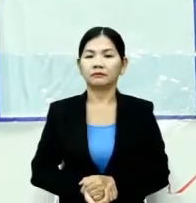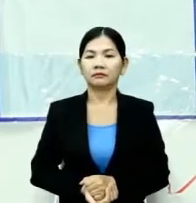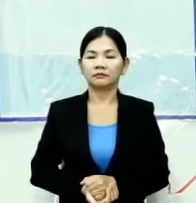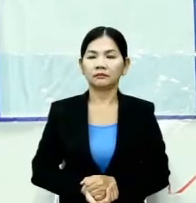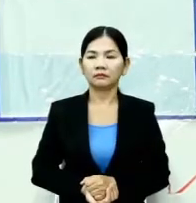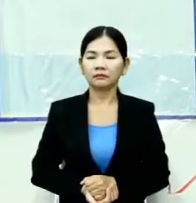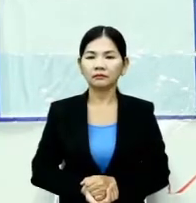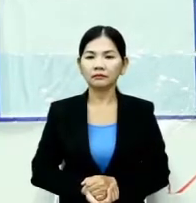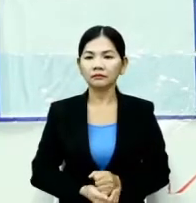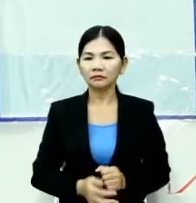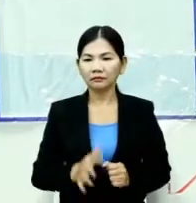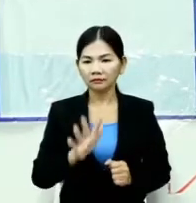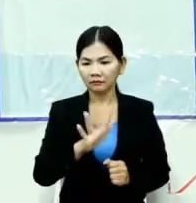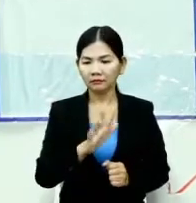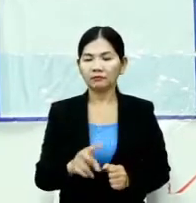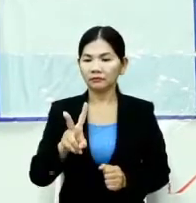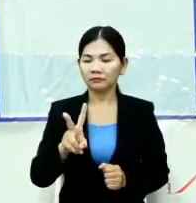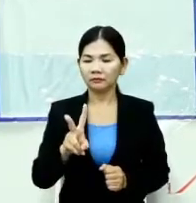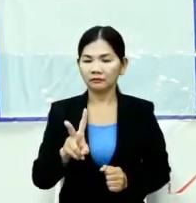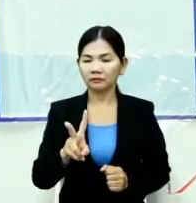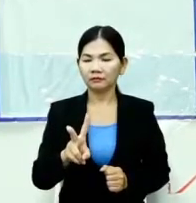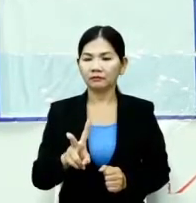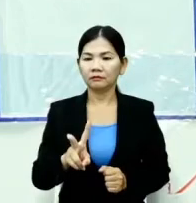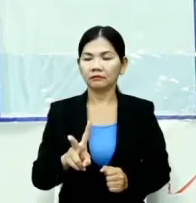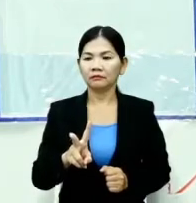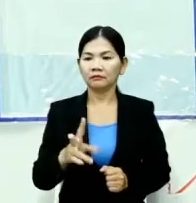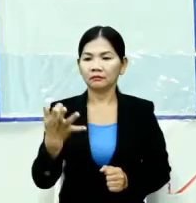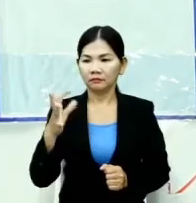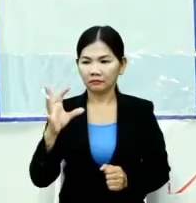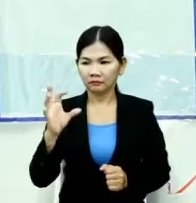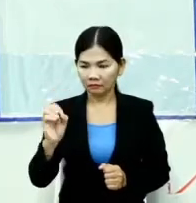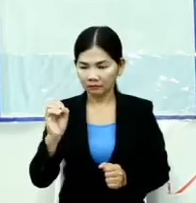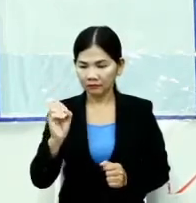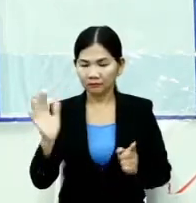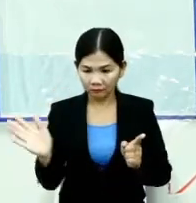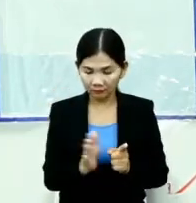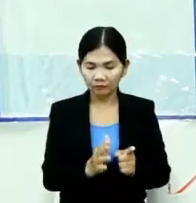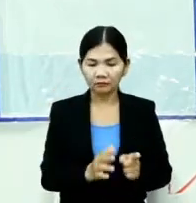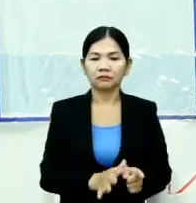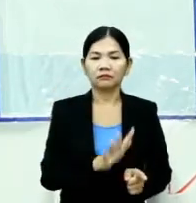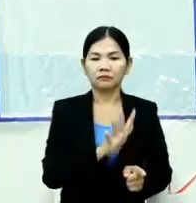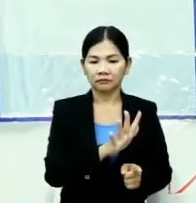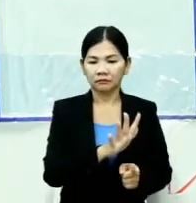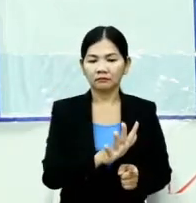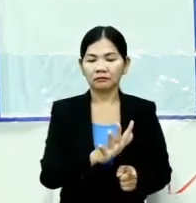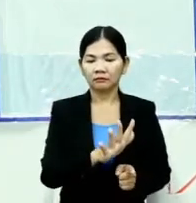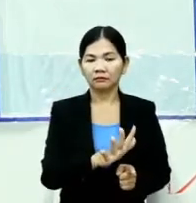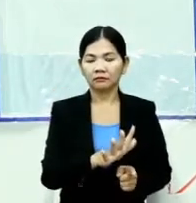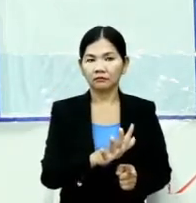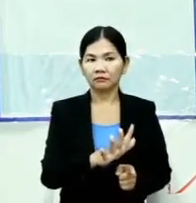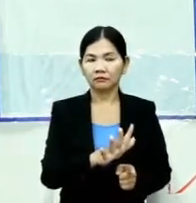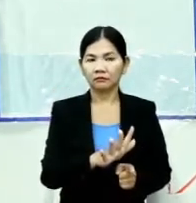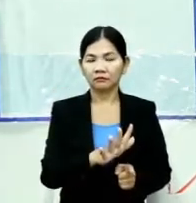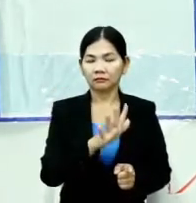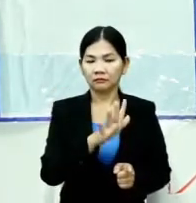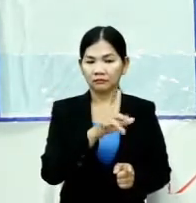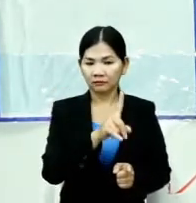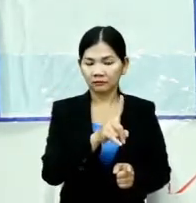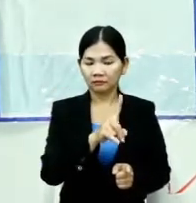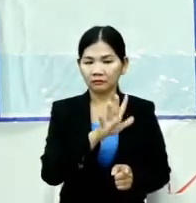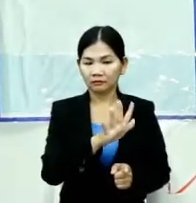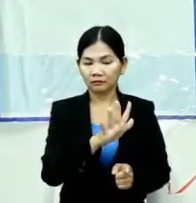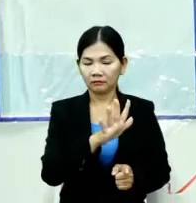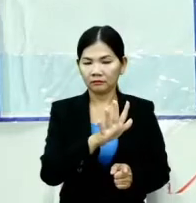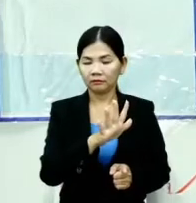ចឹង5200ចា80នេះបង្កត់ចុះមក5100ខ្ទង់ខាងចុងនេះគឺបដូរ